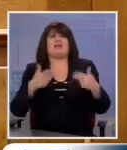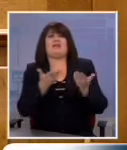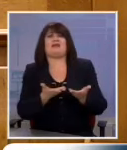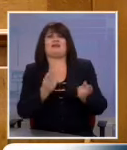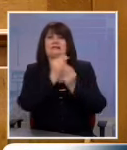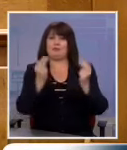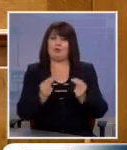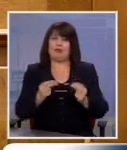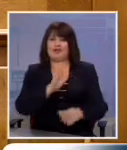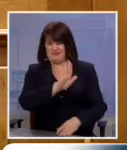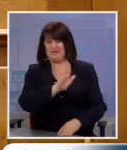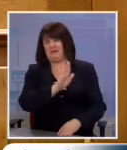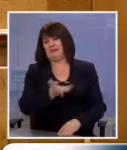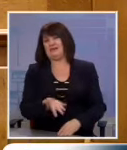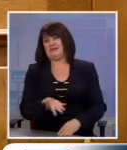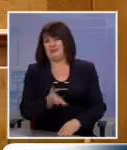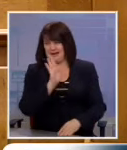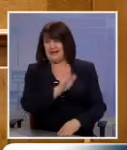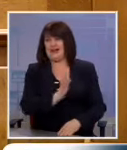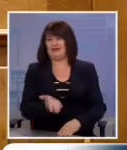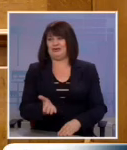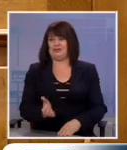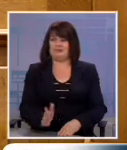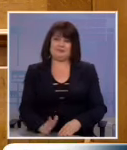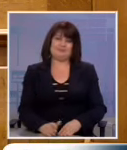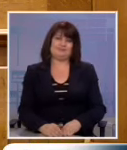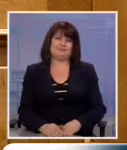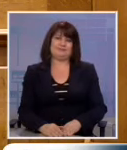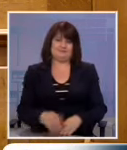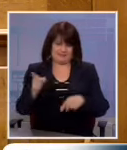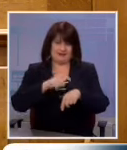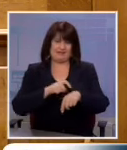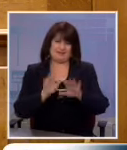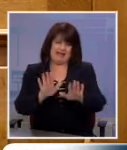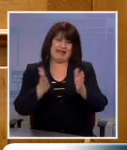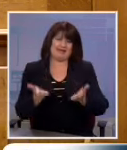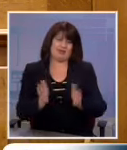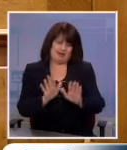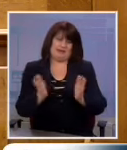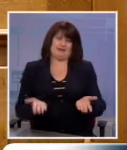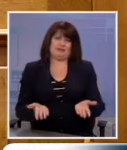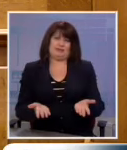Άρα λοιπόν, αφήστε, αφήστε, σε αυτές τις στιγμές, αφήστε.